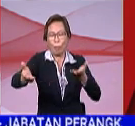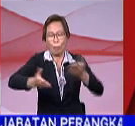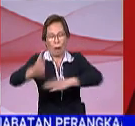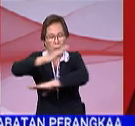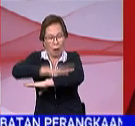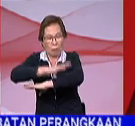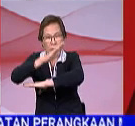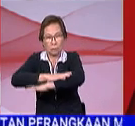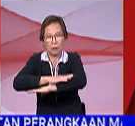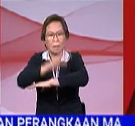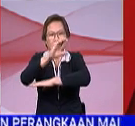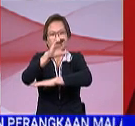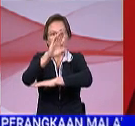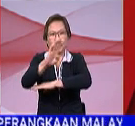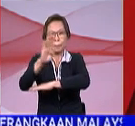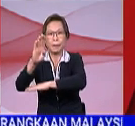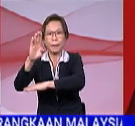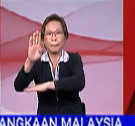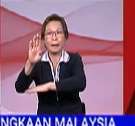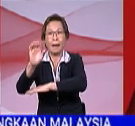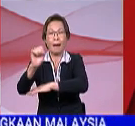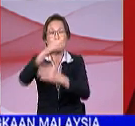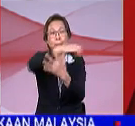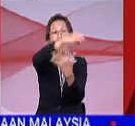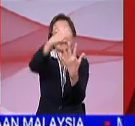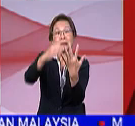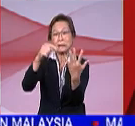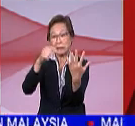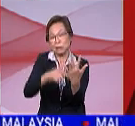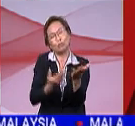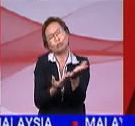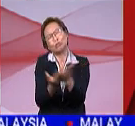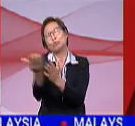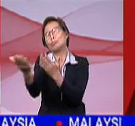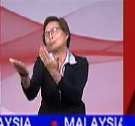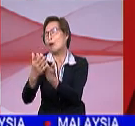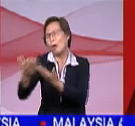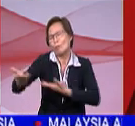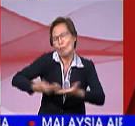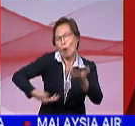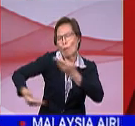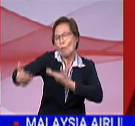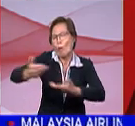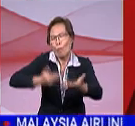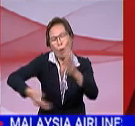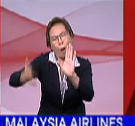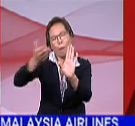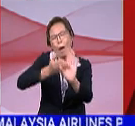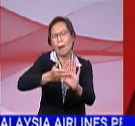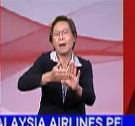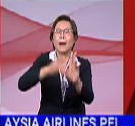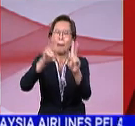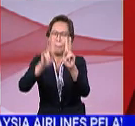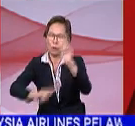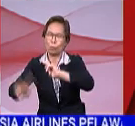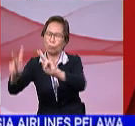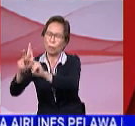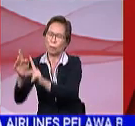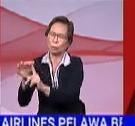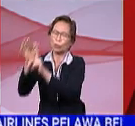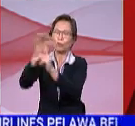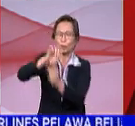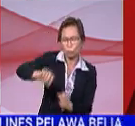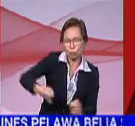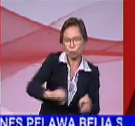kaunter melalui CBB BSN ini sekaligus memudahkan urusan perbankan penduduk di pedalaman terutama daerah